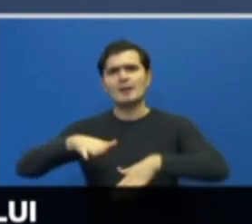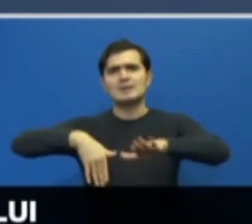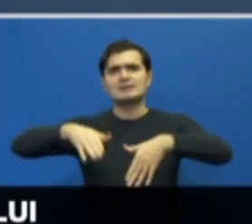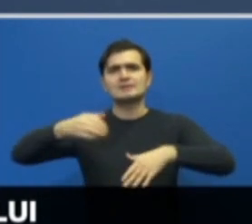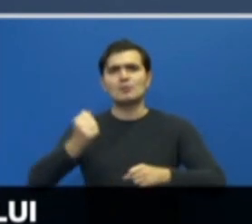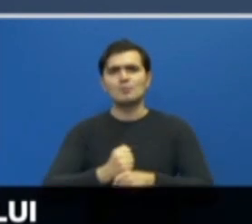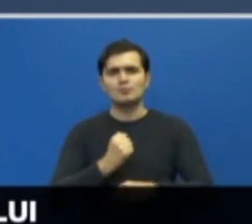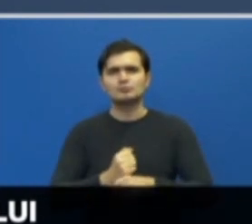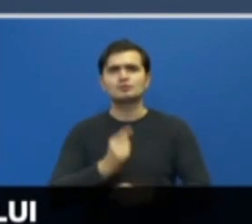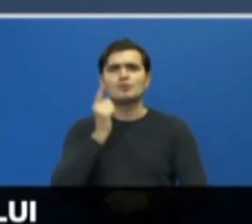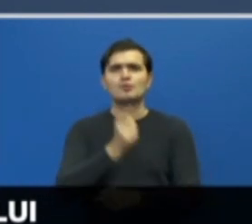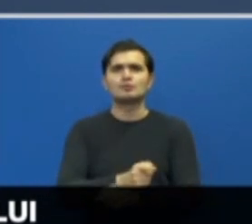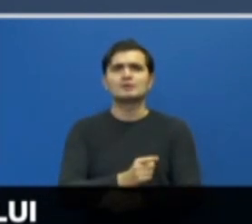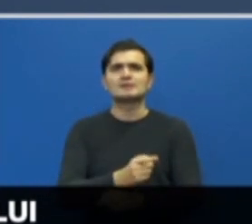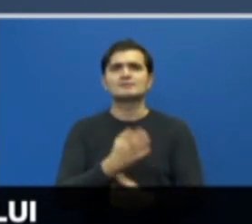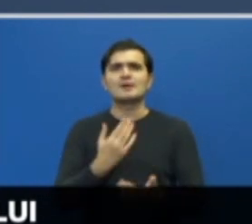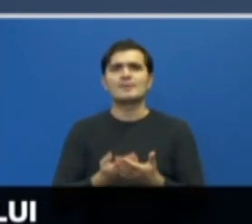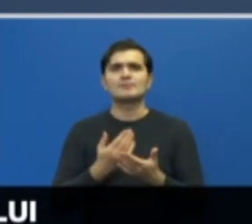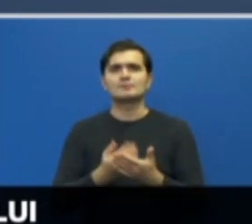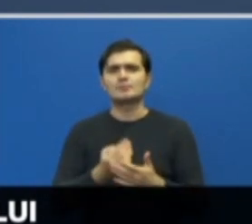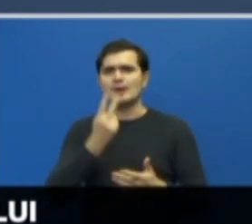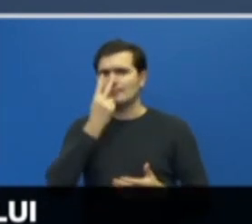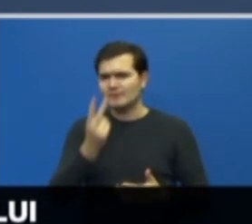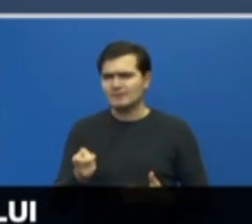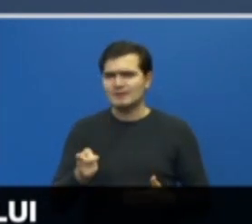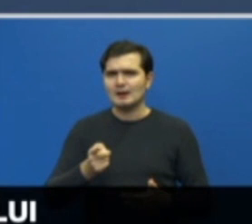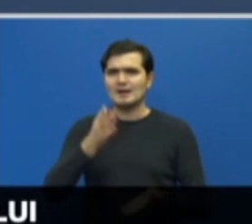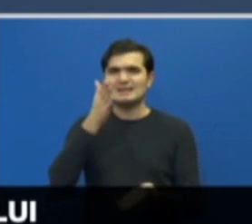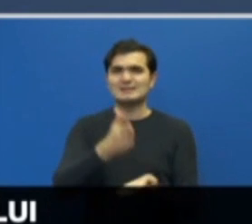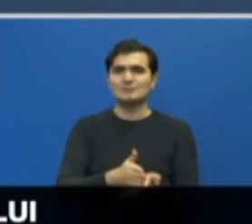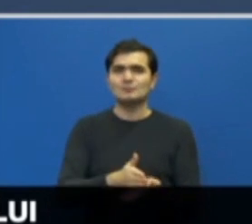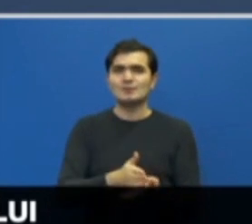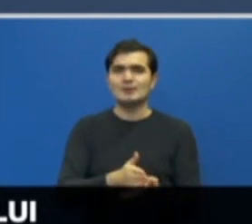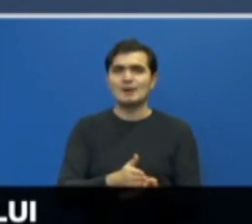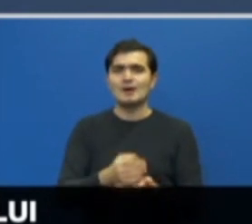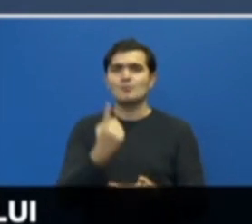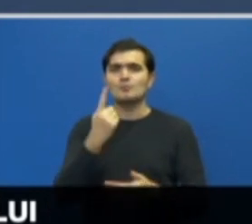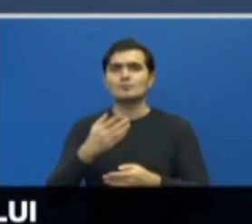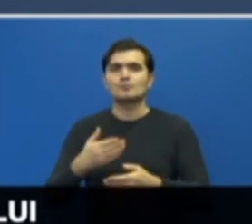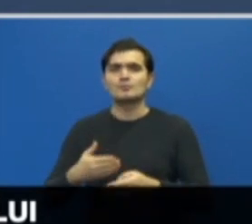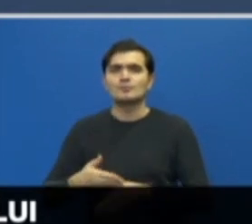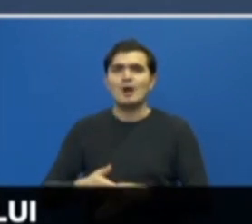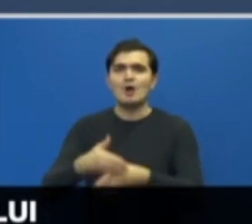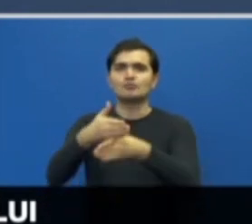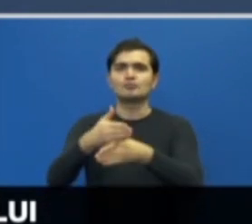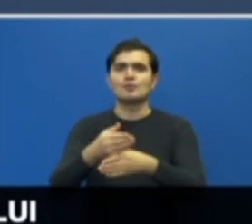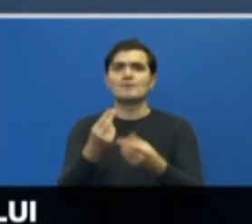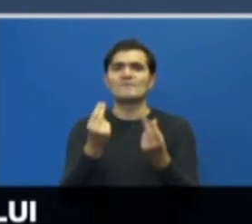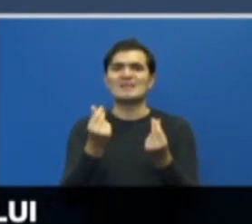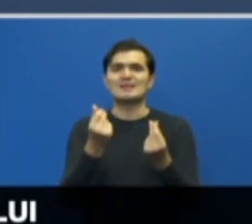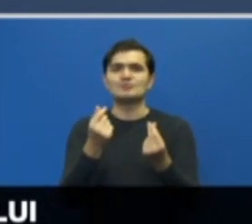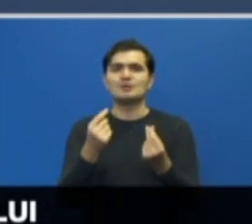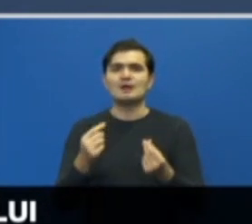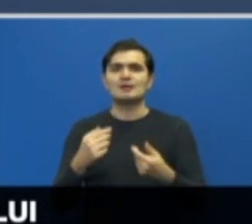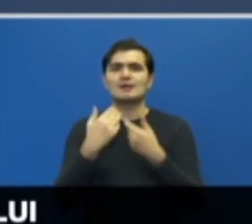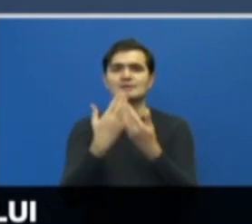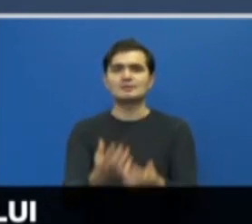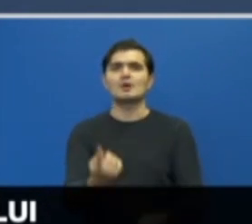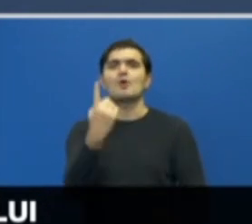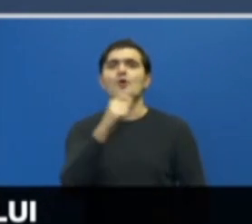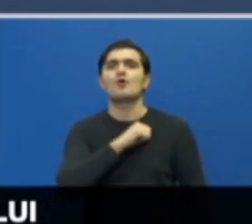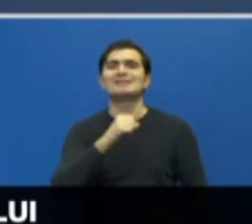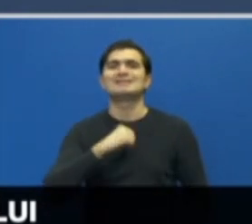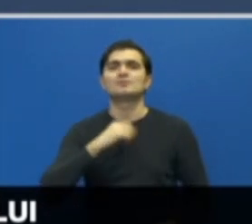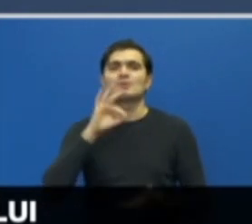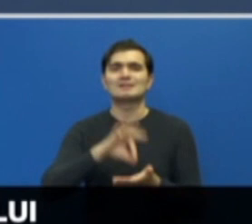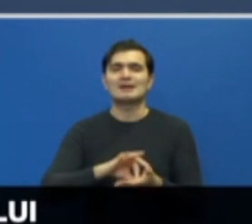Muncii ordonanța care prevede instituirea acelui ajutor financiar care se acordă o singură dată în luna